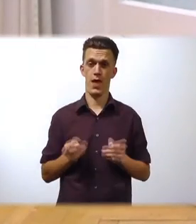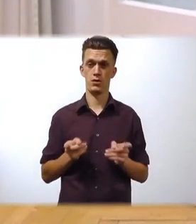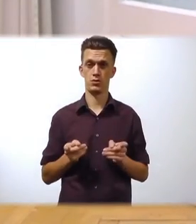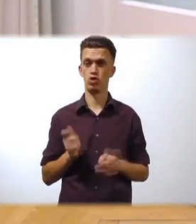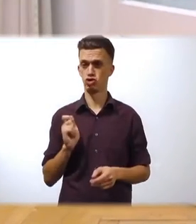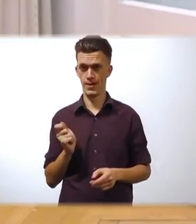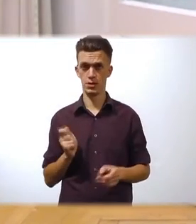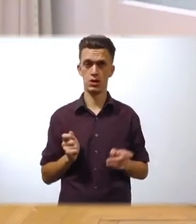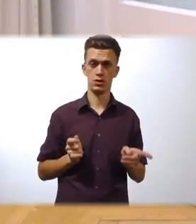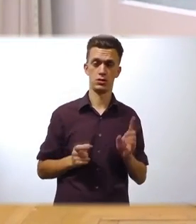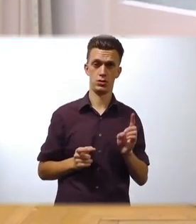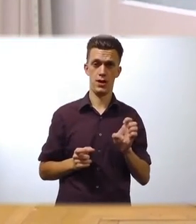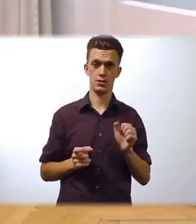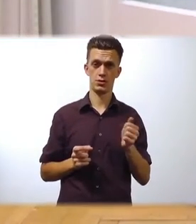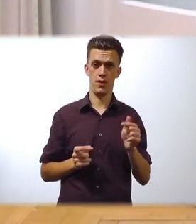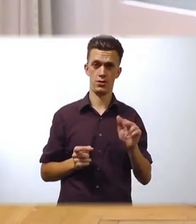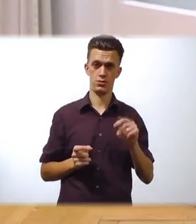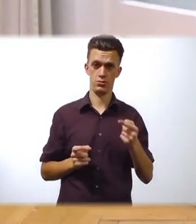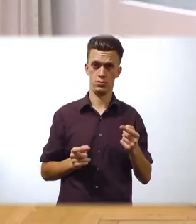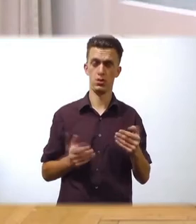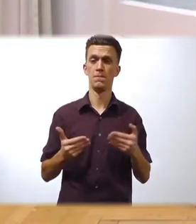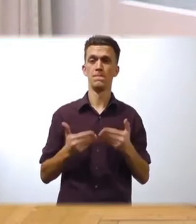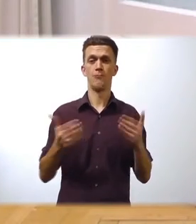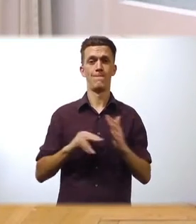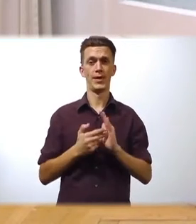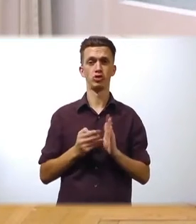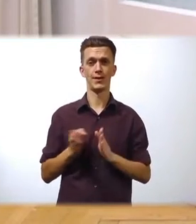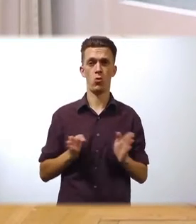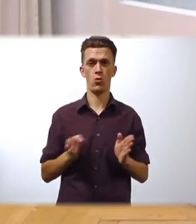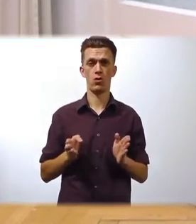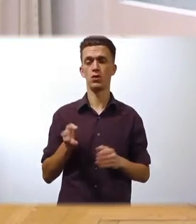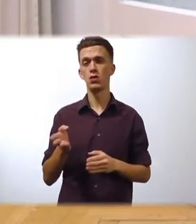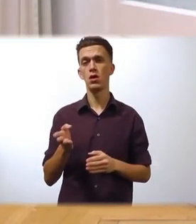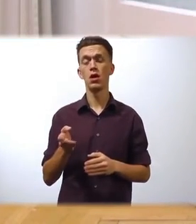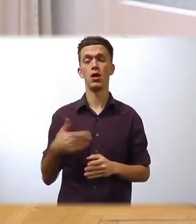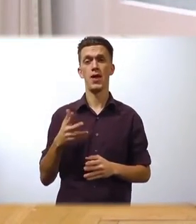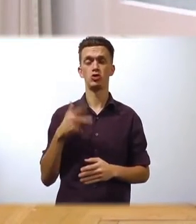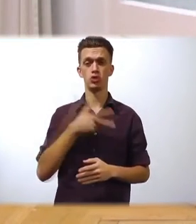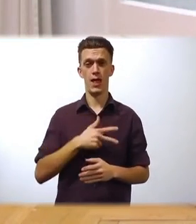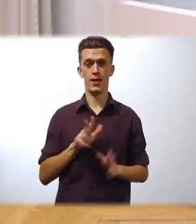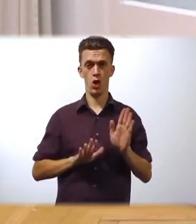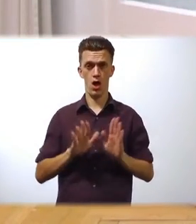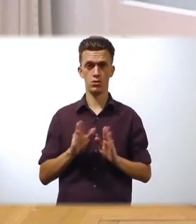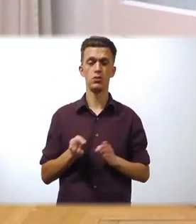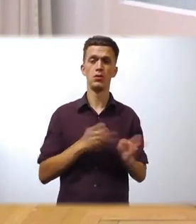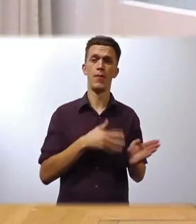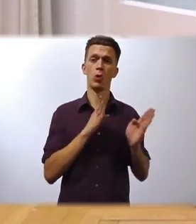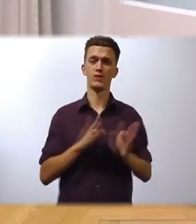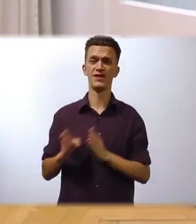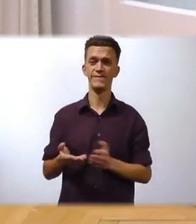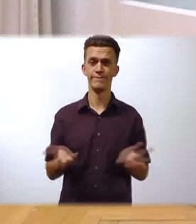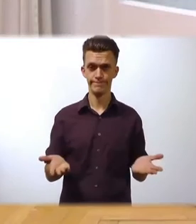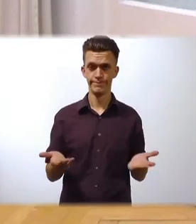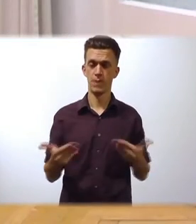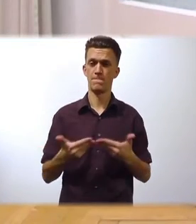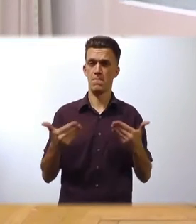Paarbeziehungen auf oberster Ebene ist, dass sie jeweils anderen Parteien oder Parteienfamilien zugehörten. Helmut Schmidt war Sozialdemokrat, Valéry Giscard